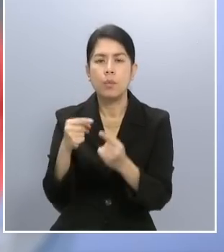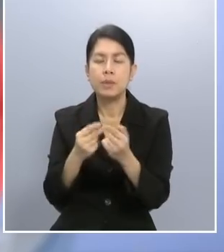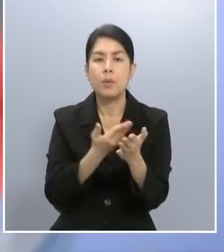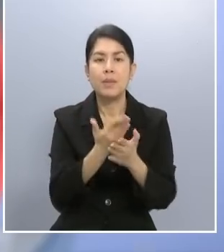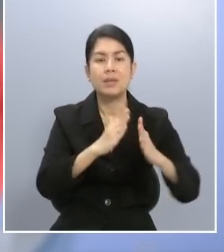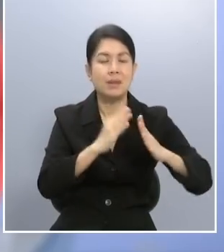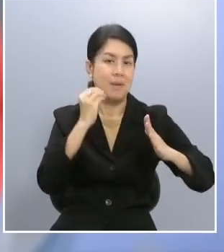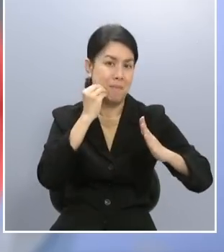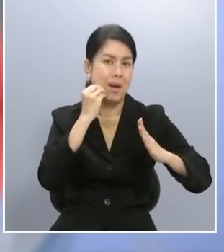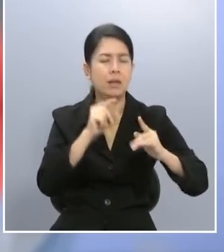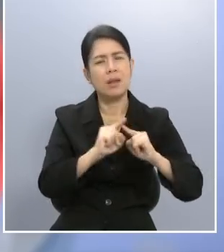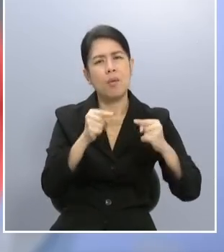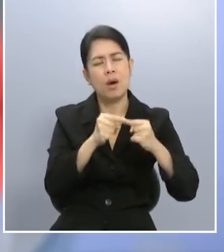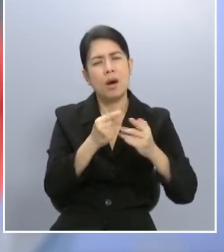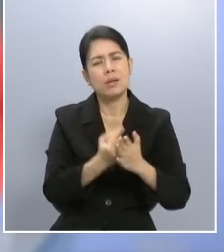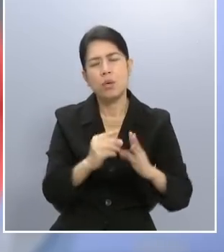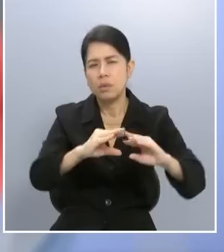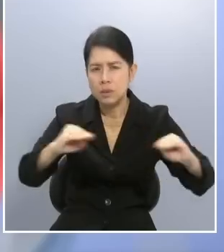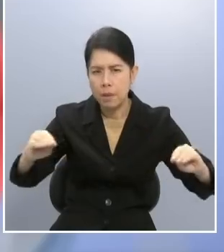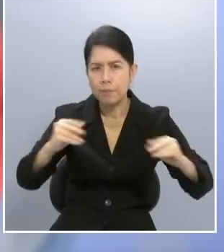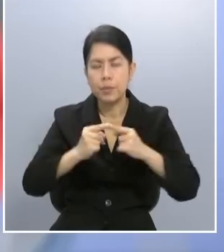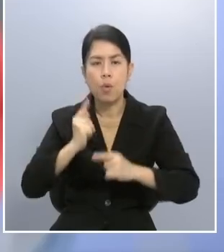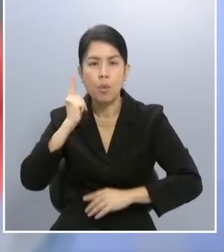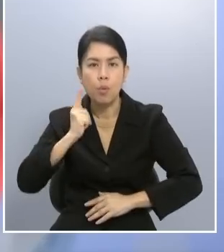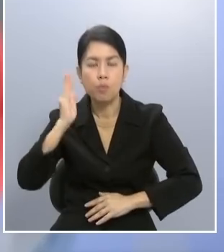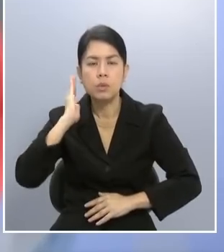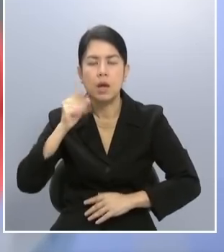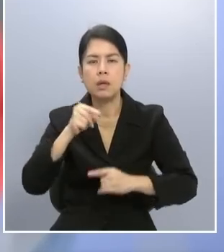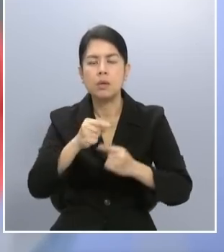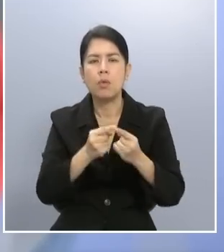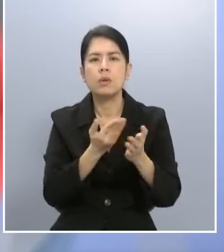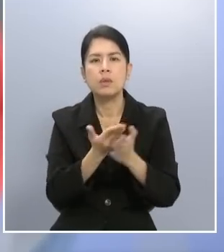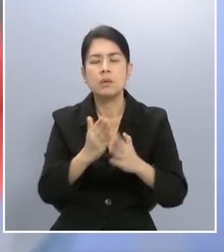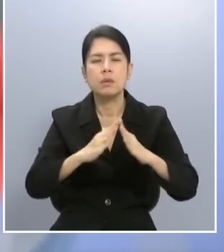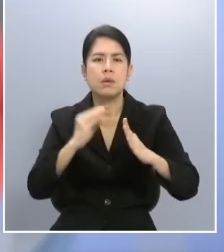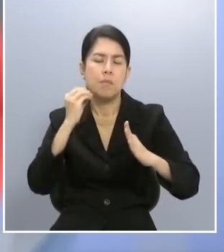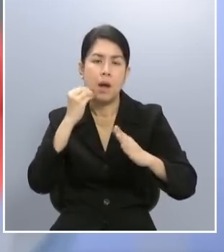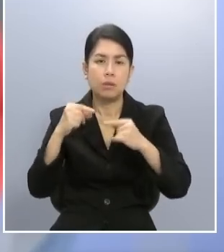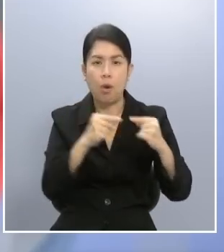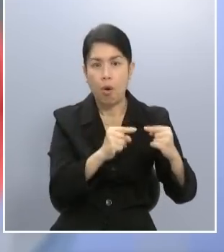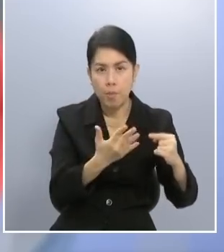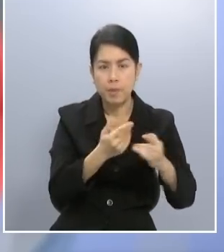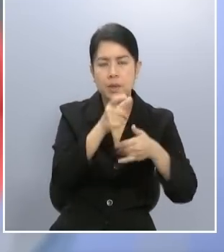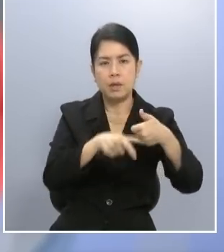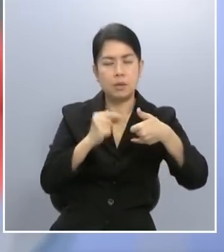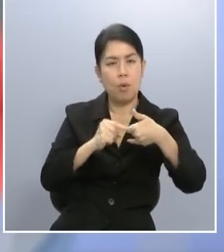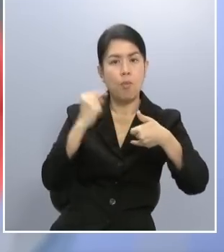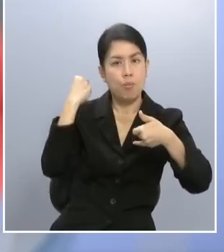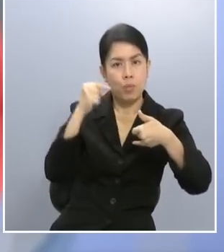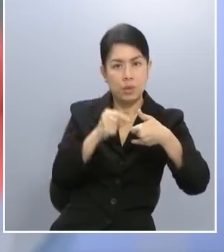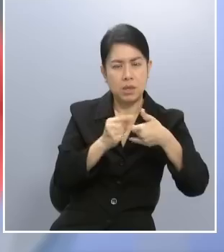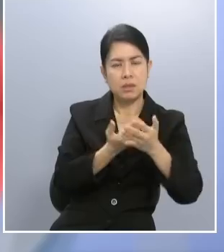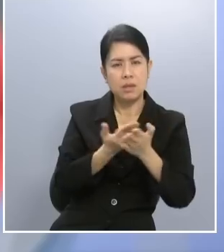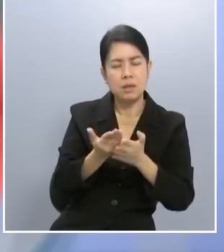ก็ไม่เคยมีการติดต่อกลับมาว่าจะซื้อแต่อย่างใดแค่เอ่ยเฉยๆแต่ไม่ได้มีการไปกู้ยืมจริงๆแล้ว